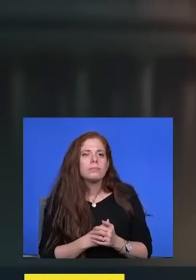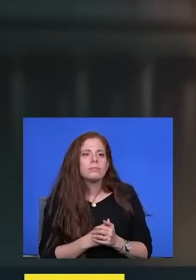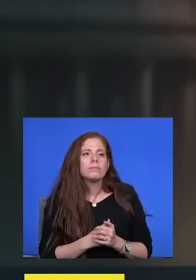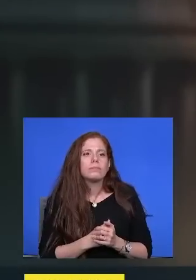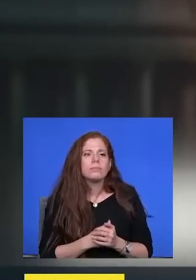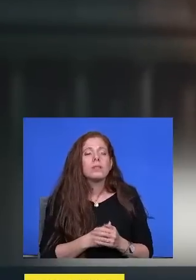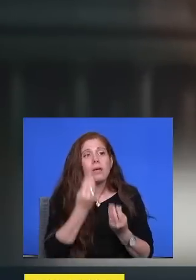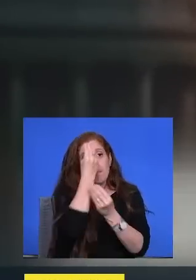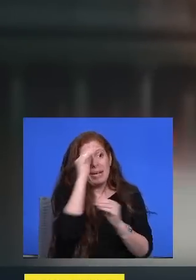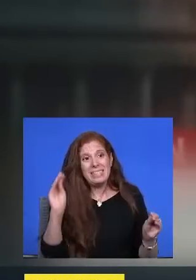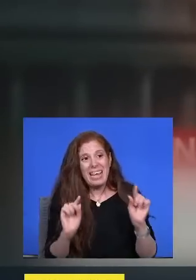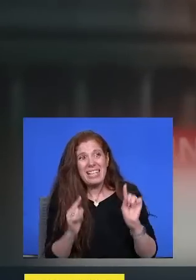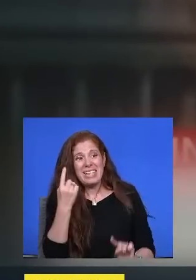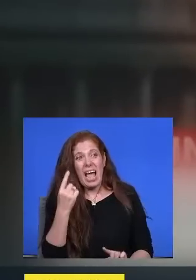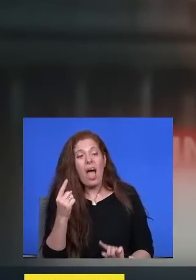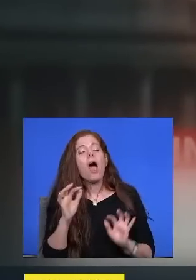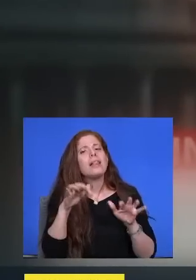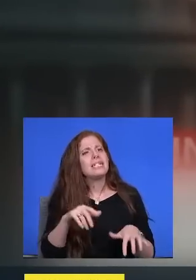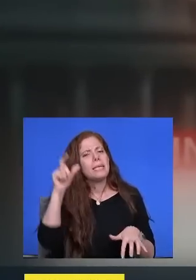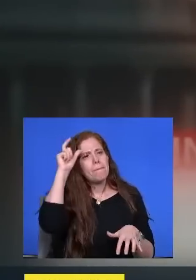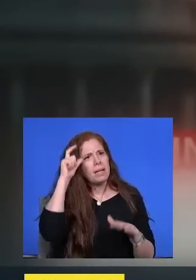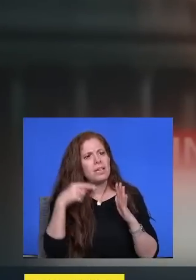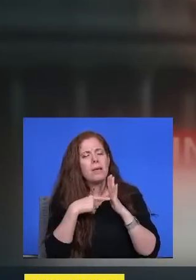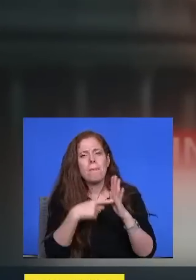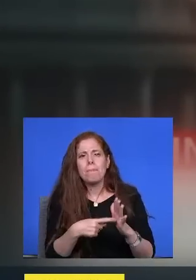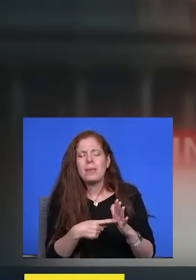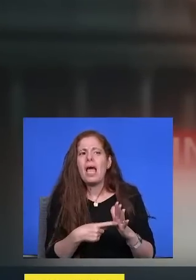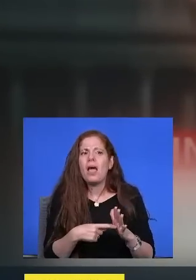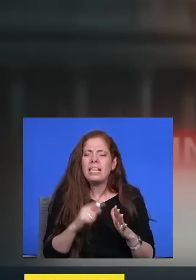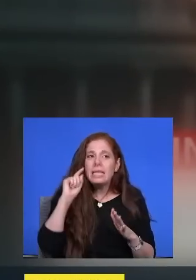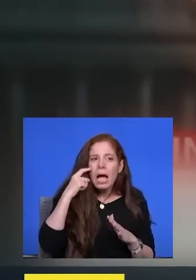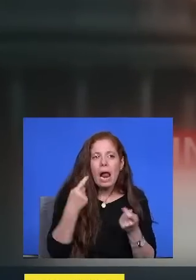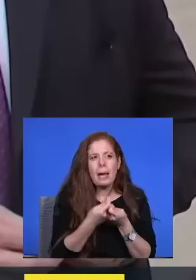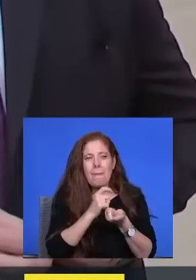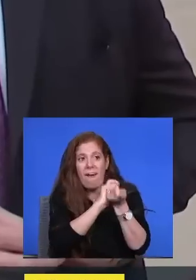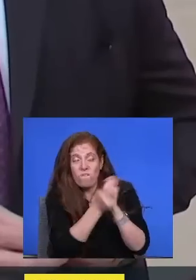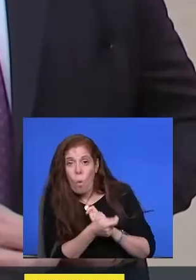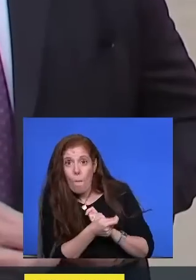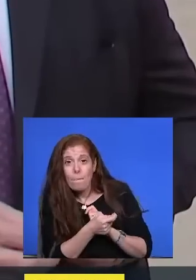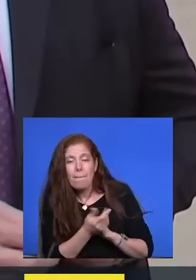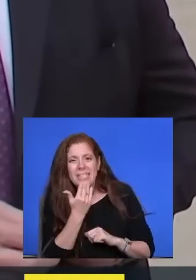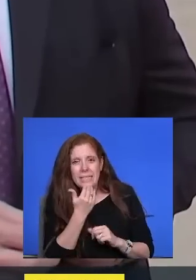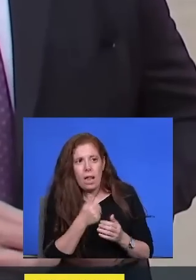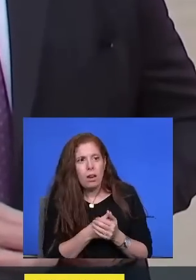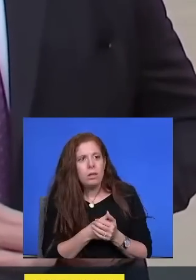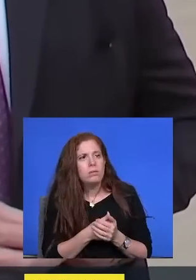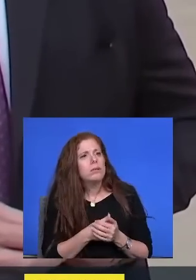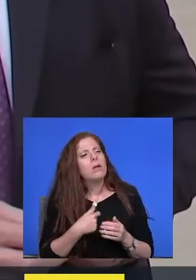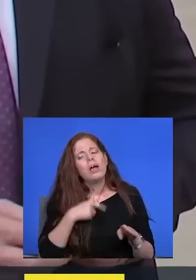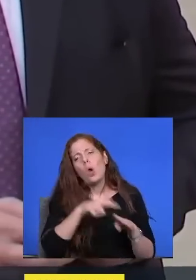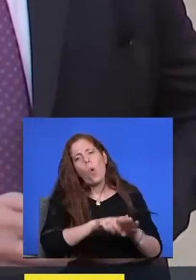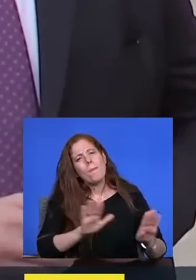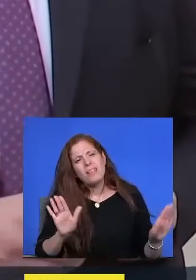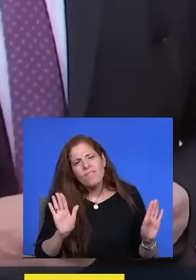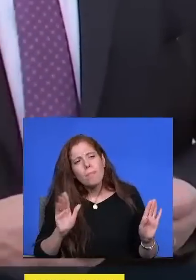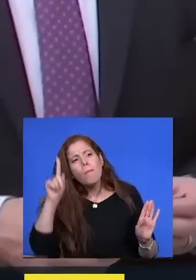President Biden just voiced fresh and rare concern over Israel's proposed judicial overhaul. We're not interfering. They know my